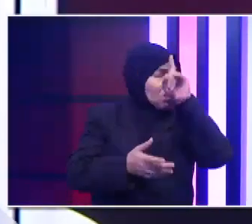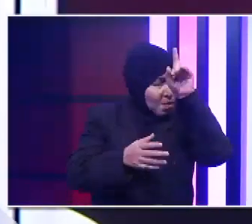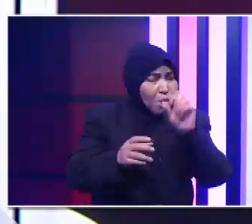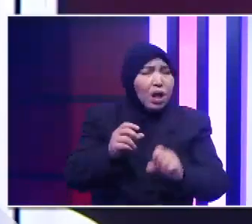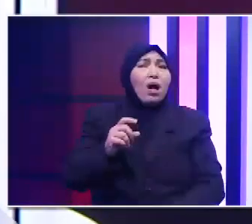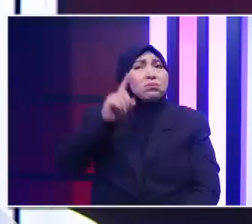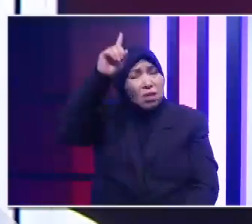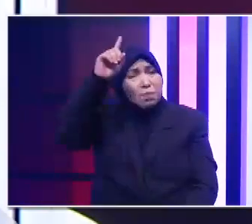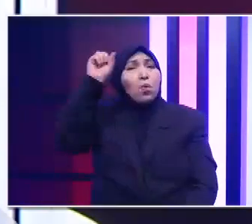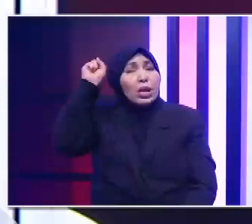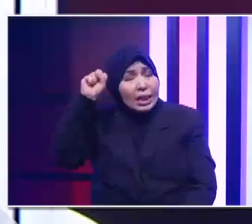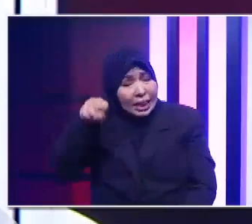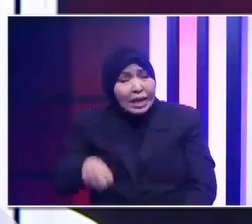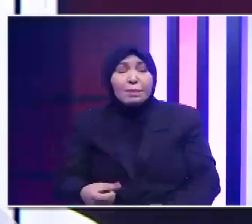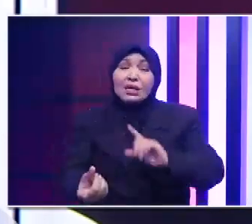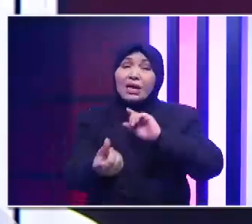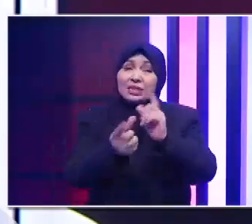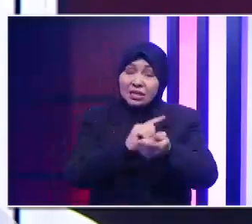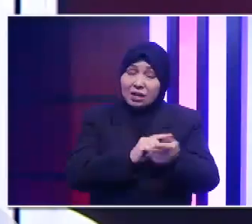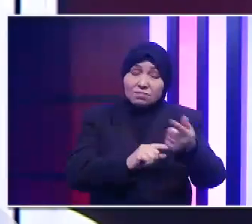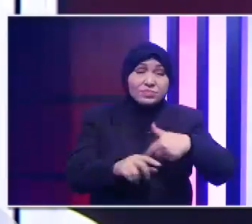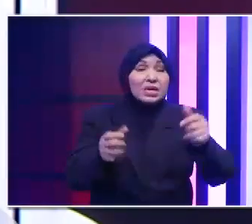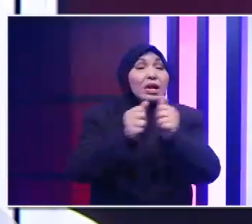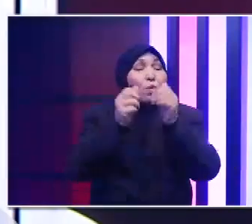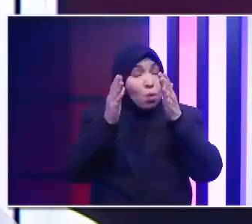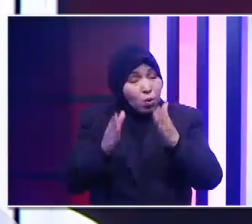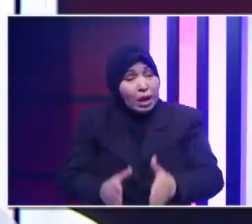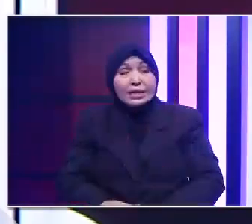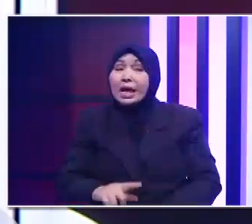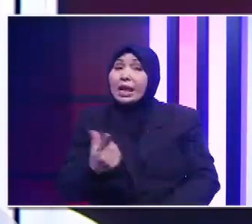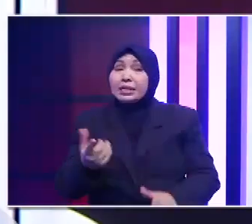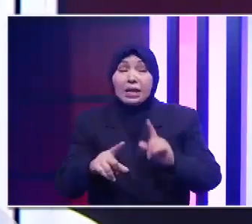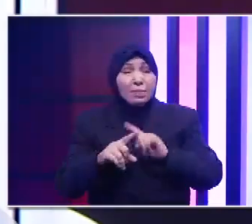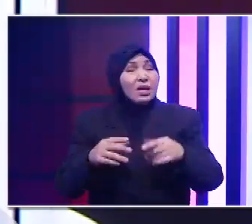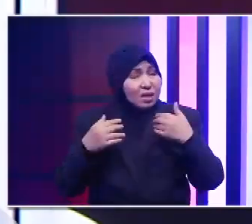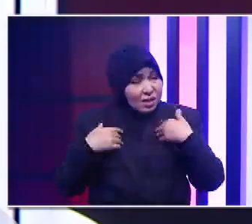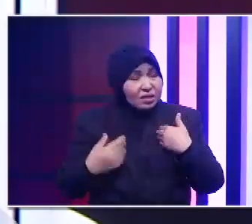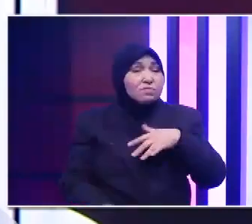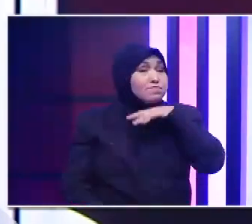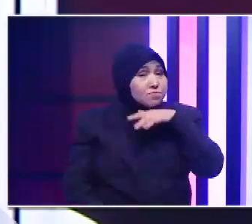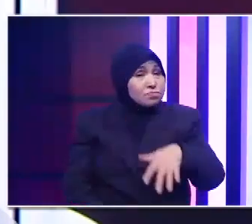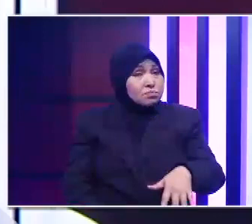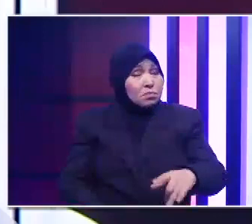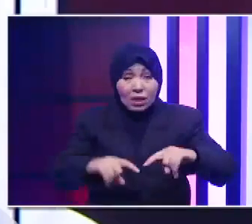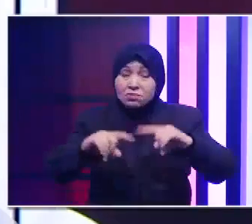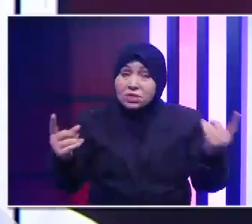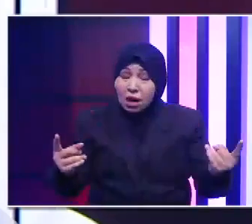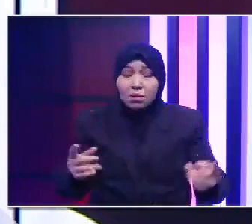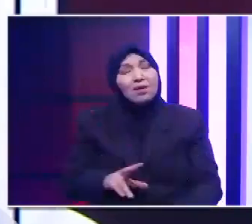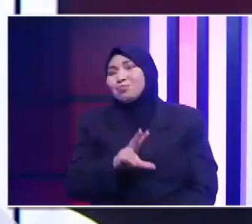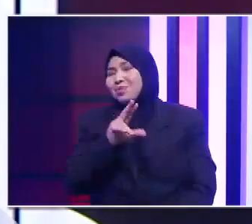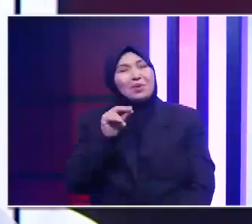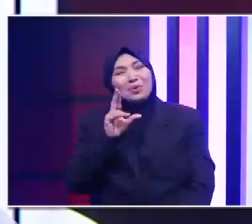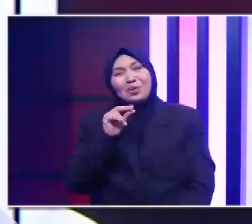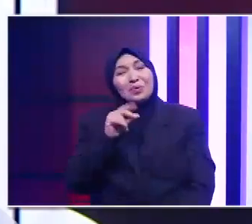mereka Allah boleh menggantikan mereka dengan orang-orang yang yang lain tetapi Adakah Nabi Shallallahu Alaihi Wasallam menceraikan mereka tidak